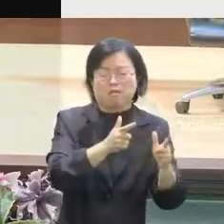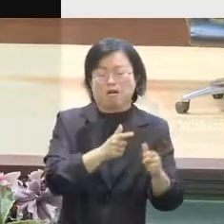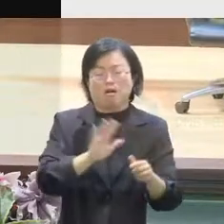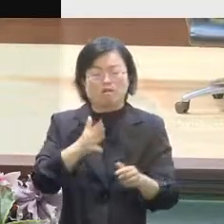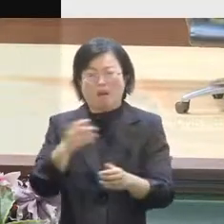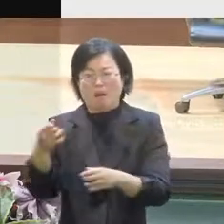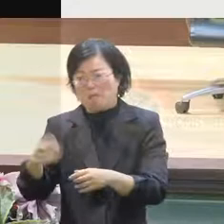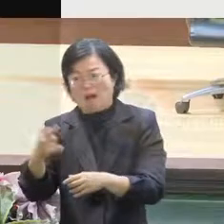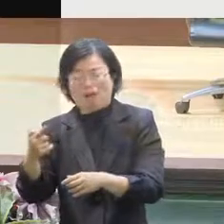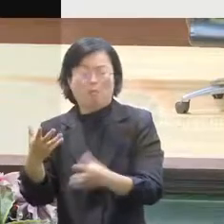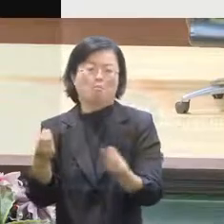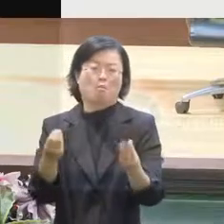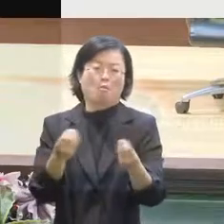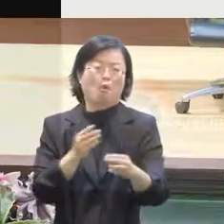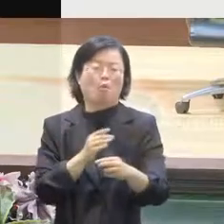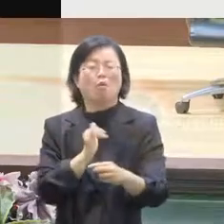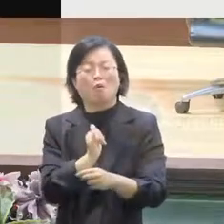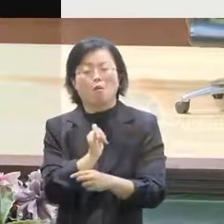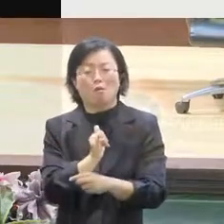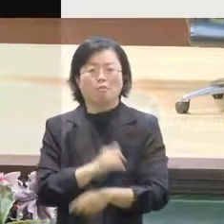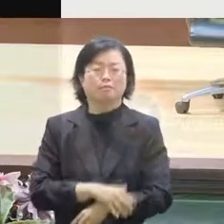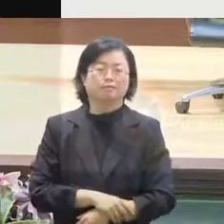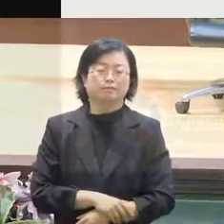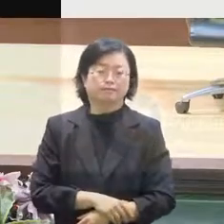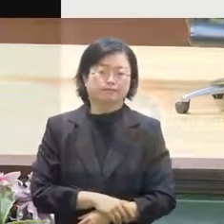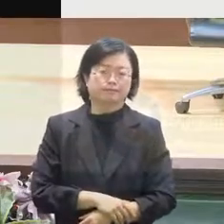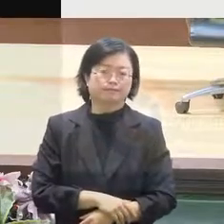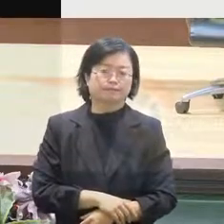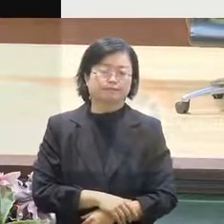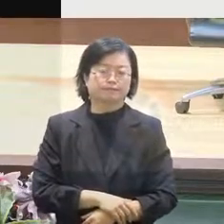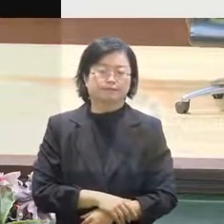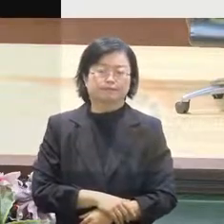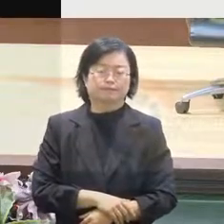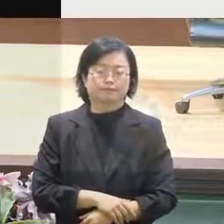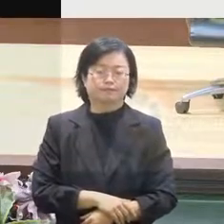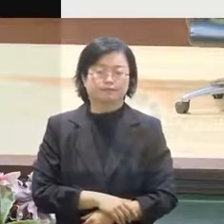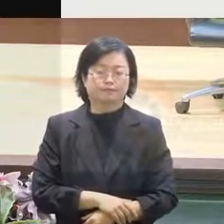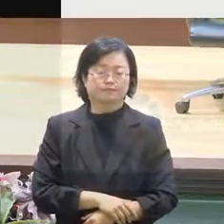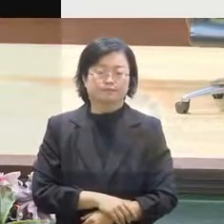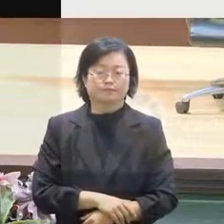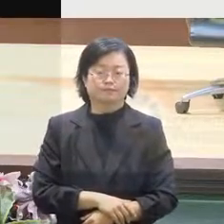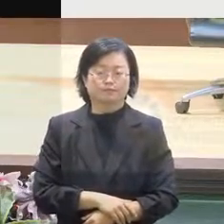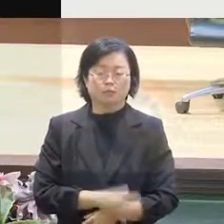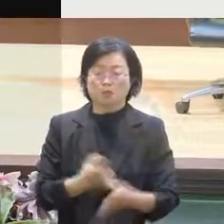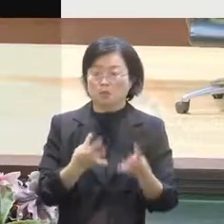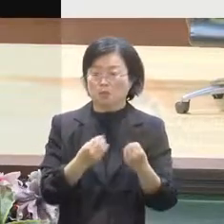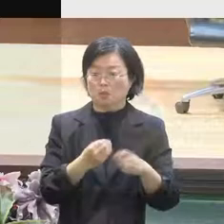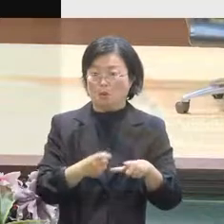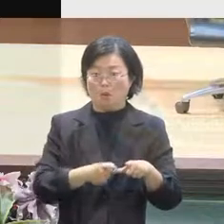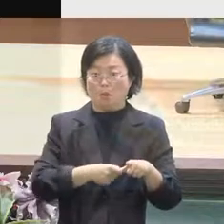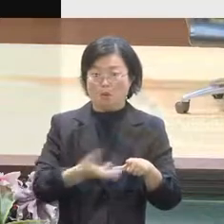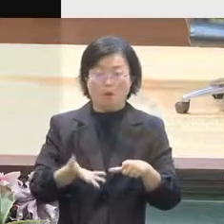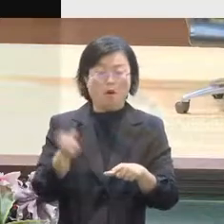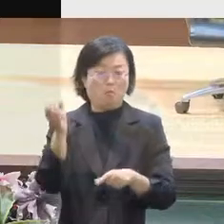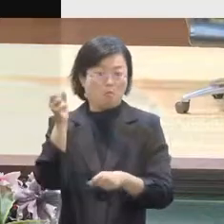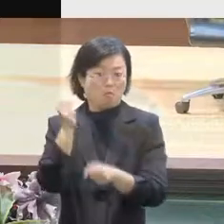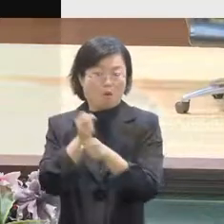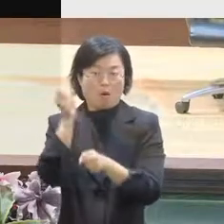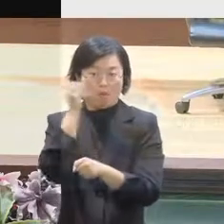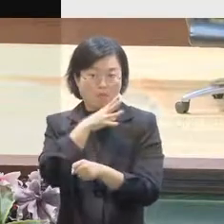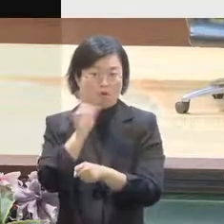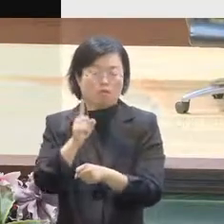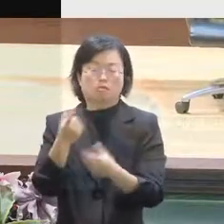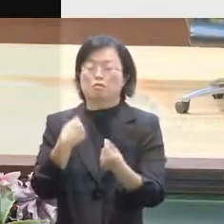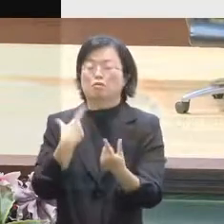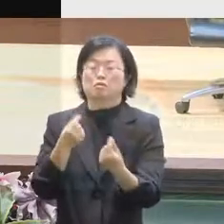那所以呢，接下来我想重点去讲讲一些比较开放数据做的比较不好的领域。